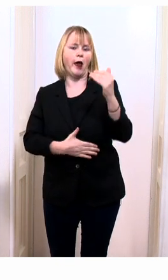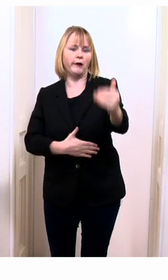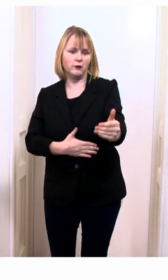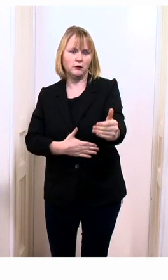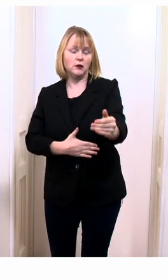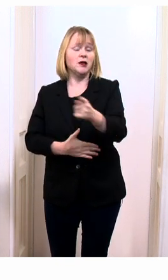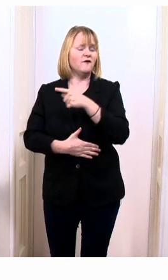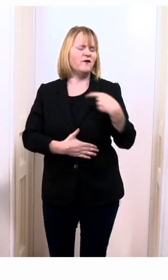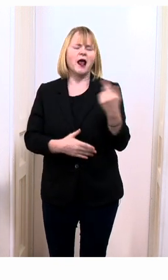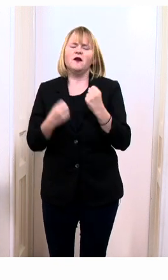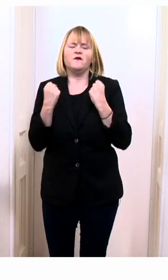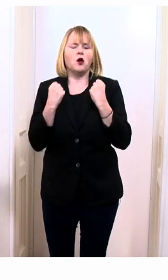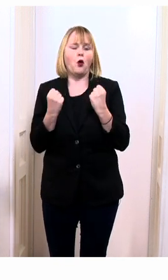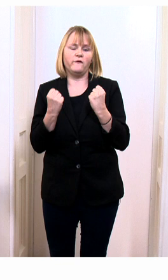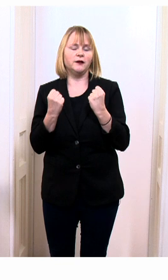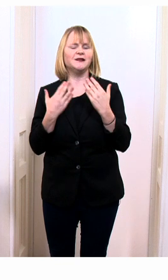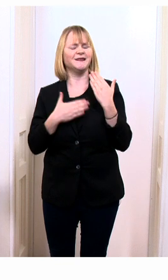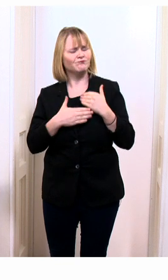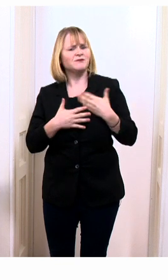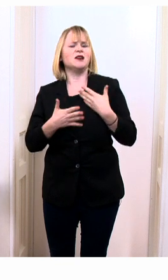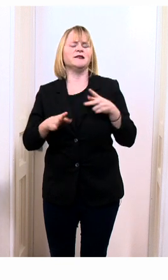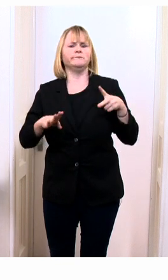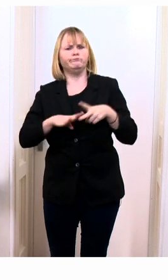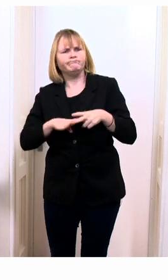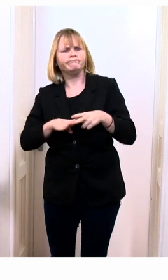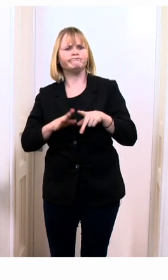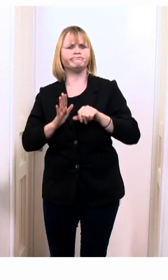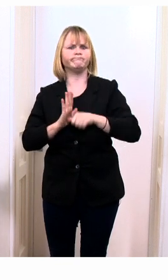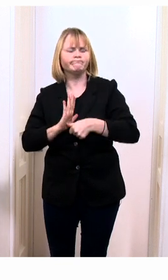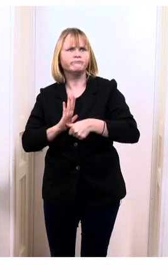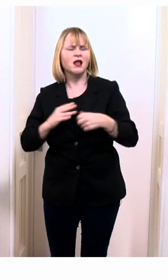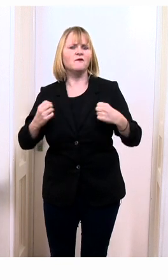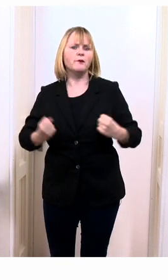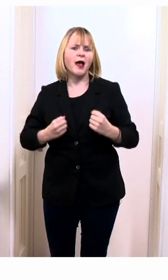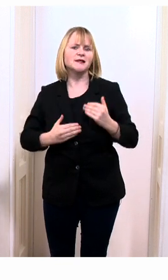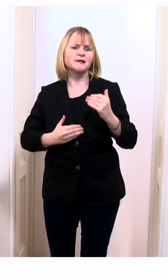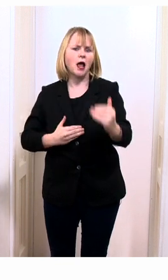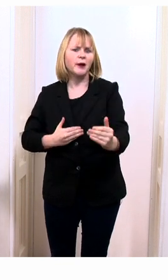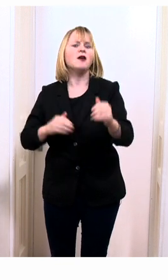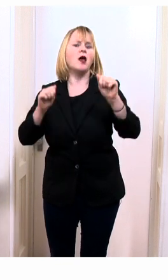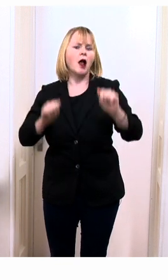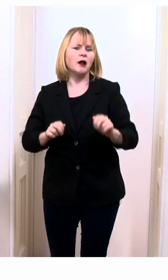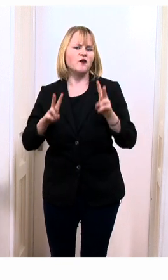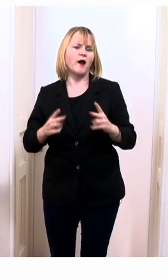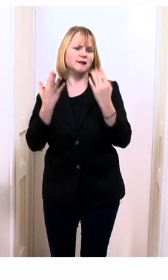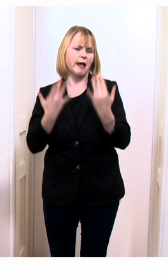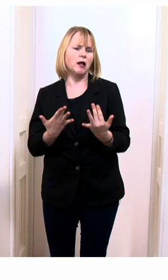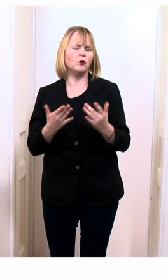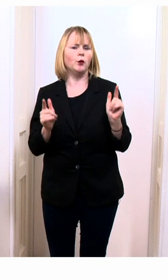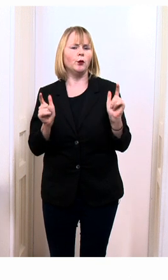Wir alle haben gehofft, dass wir mit diesen einschneidenden Maßnahmen die Fallzahlen deutlich nach unten